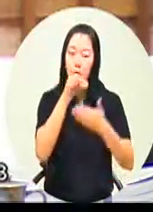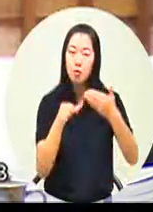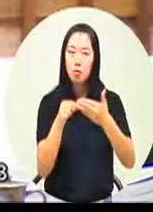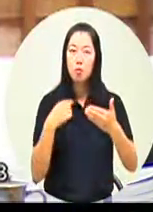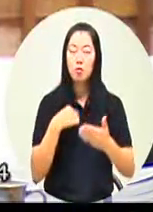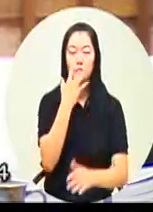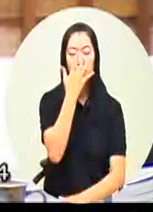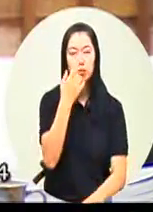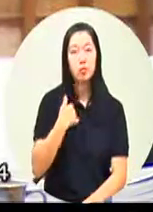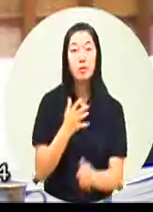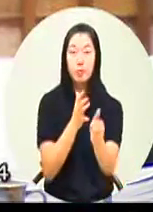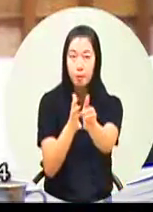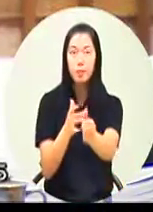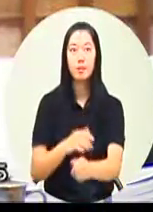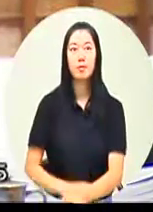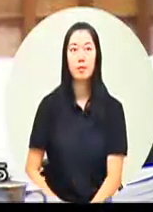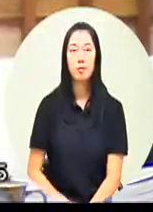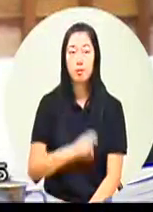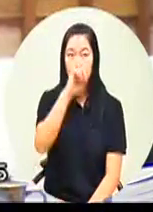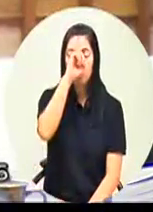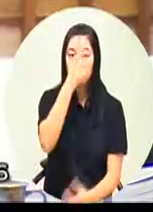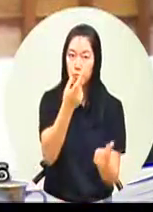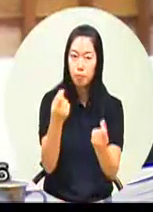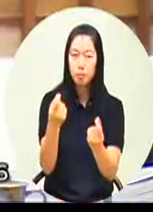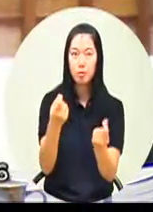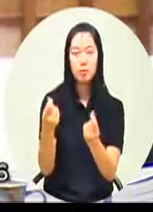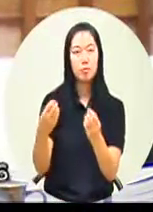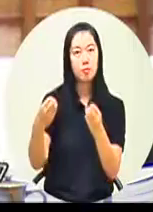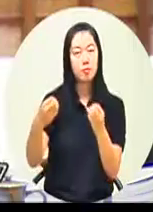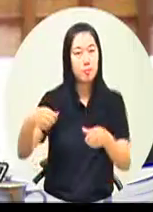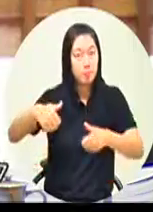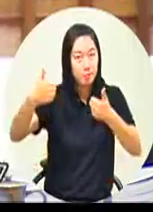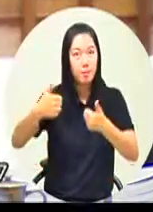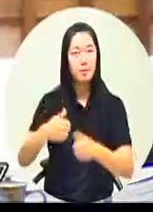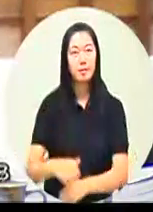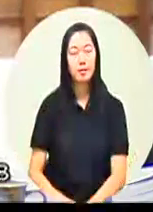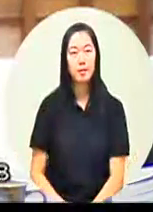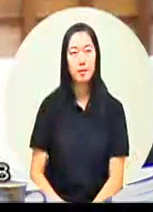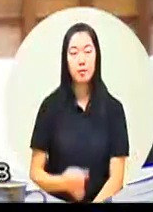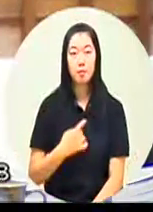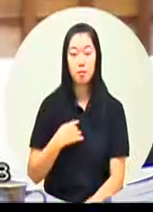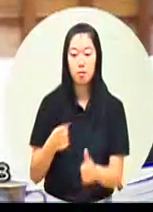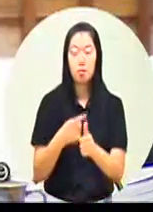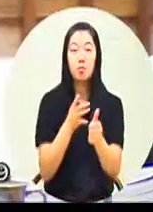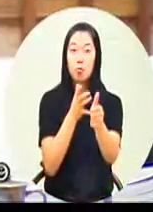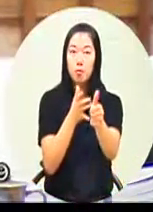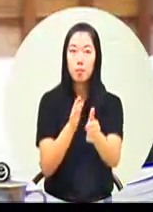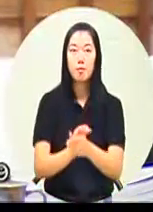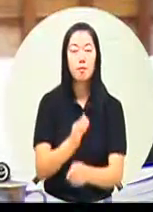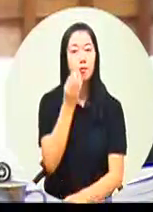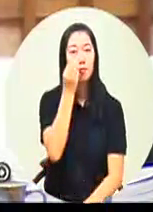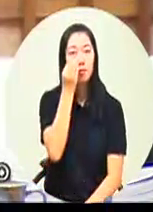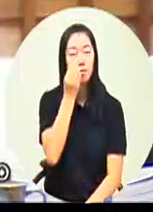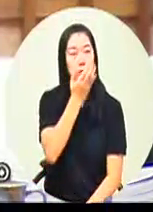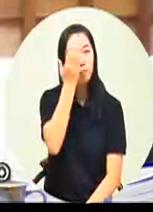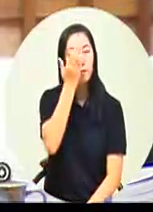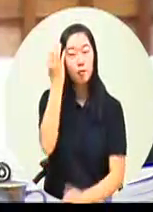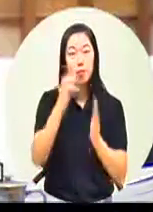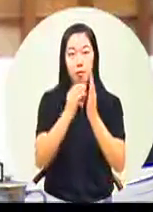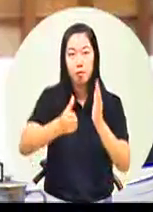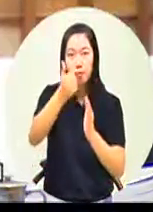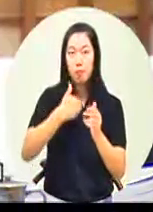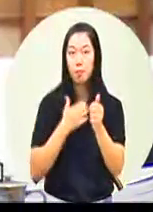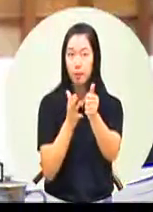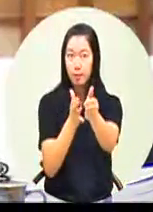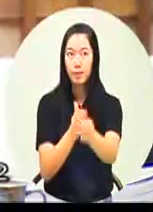吼，毋忙会当重视啦吼，啊来执行吼。第一，本席想要来请教观光局长吼，观光局长吼。看